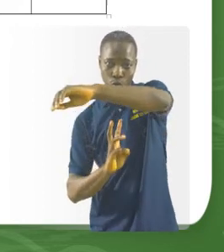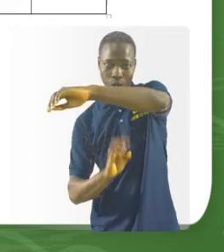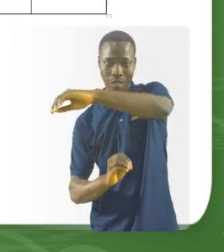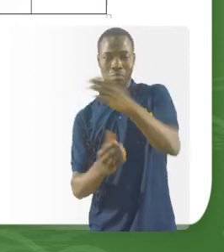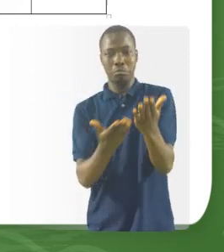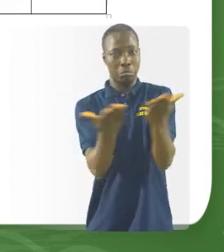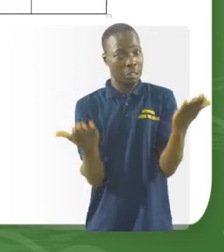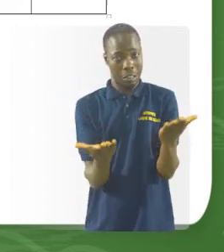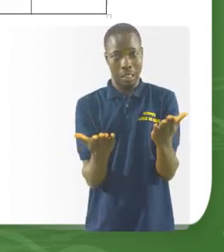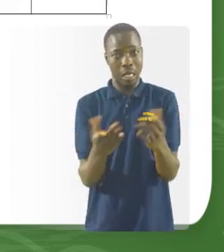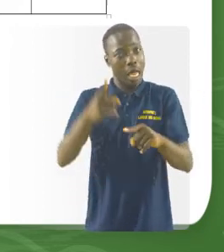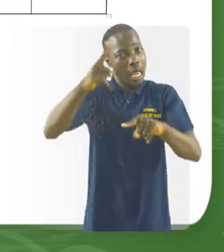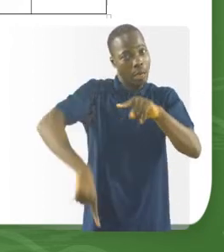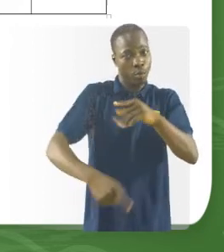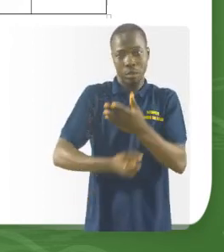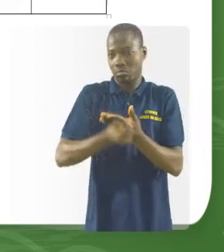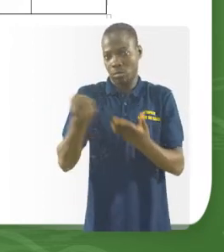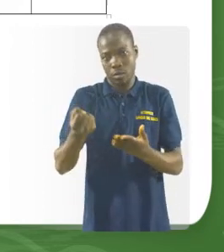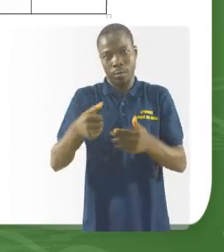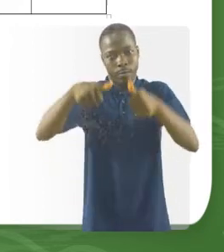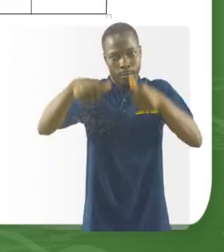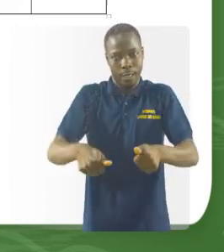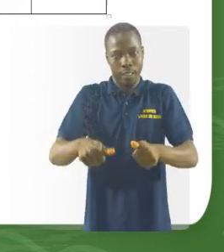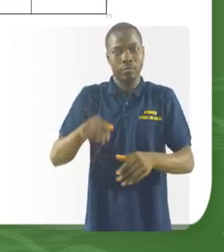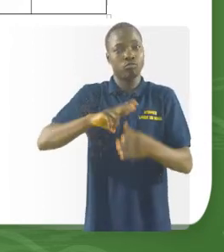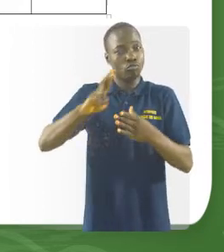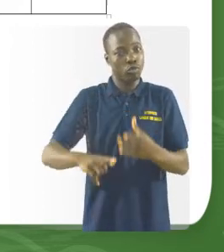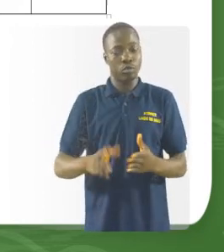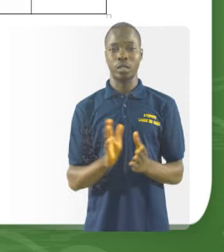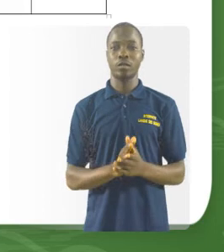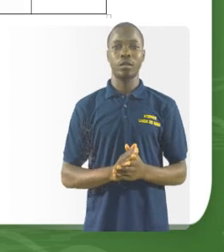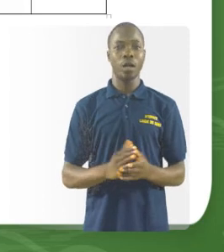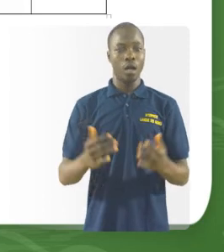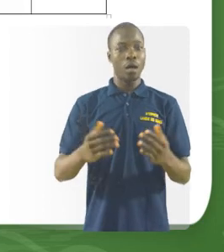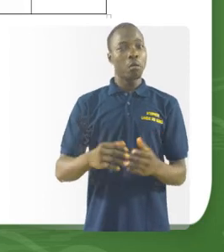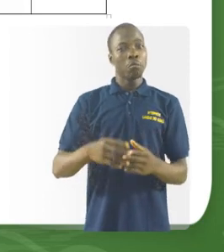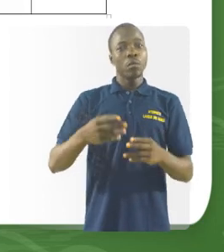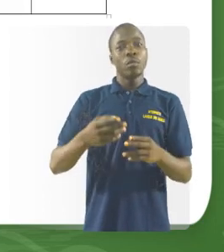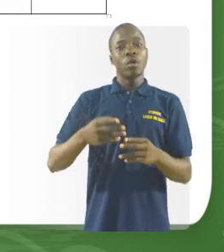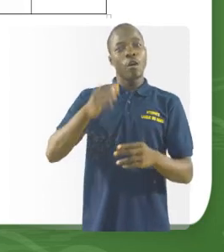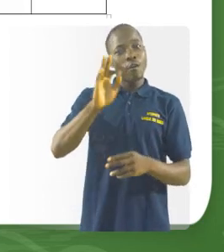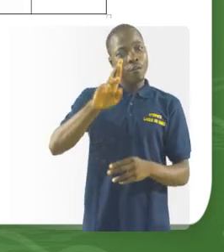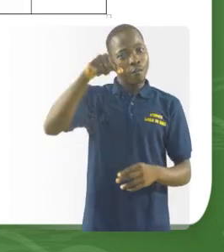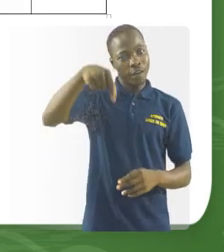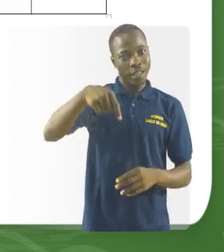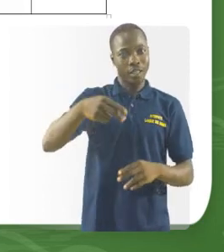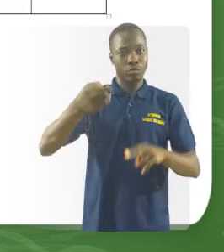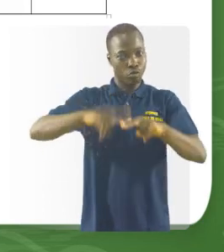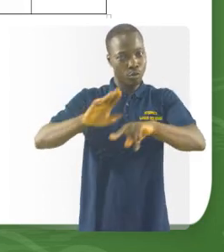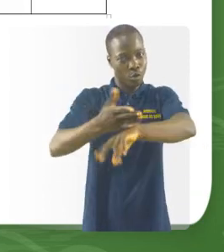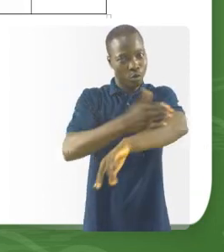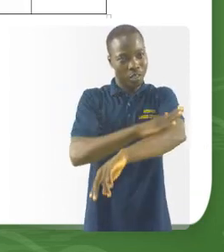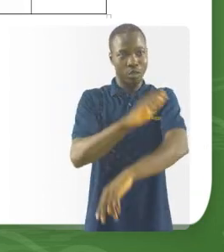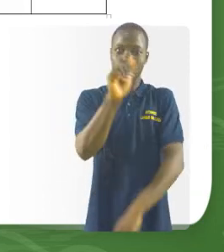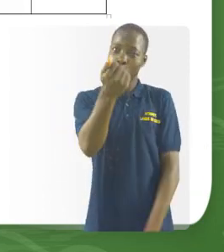Ici, on ne peut pas simplifier. La fréquence cumulée croissante de la modalité